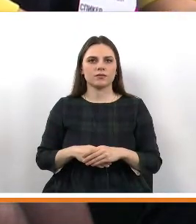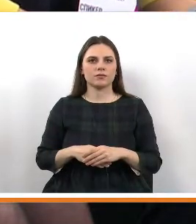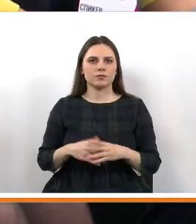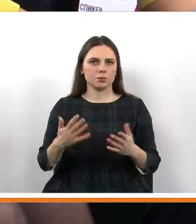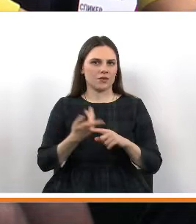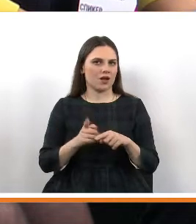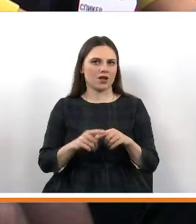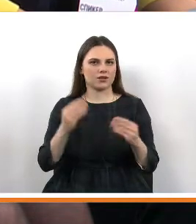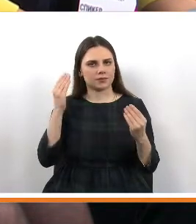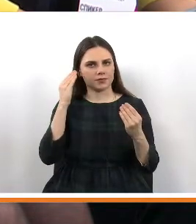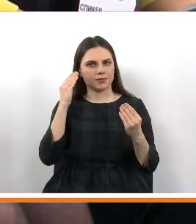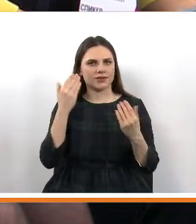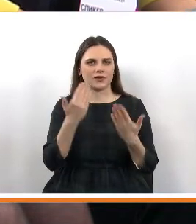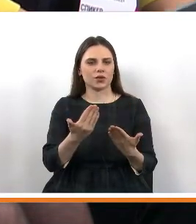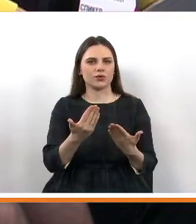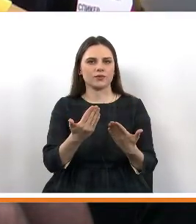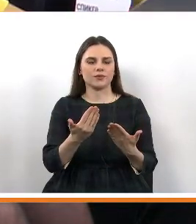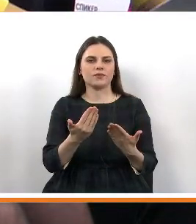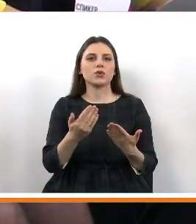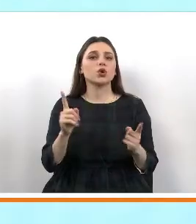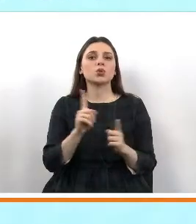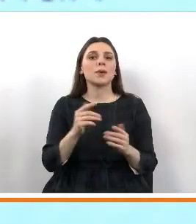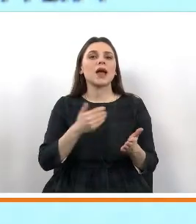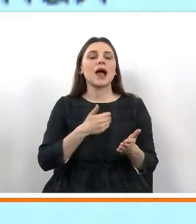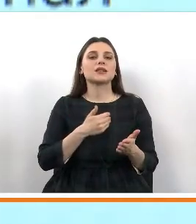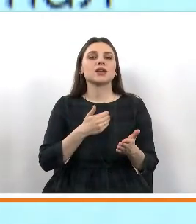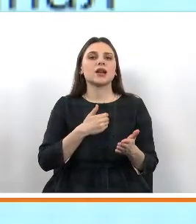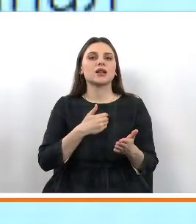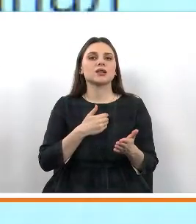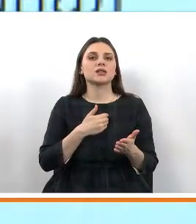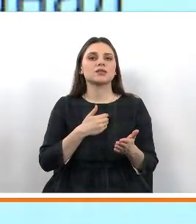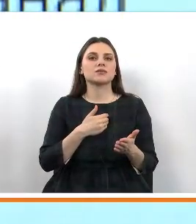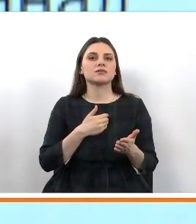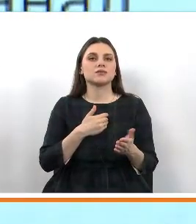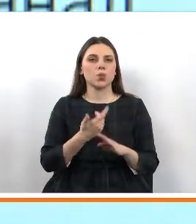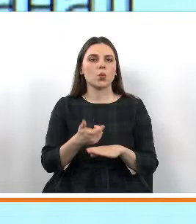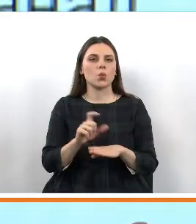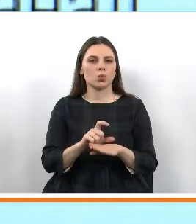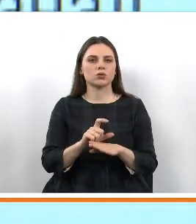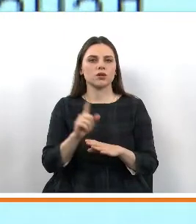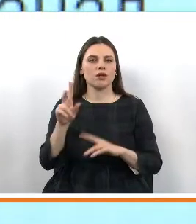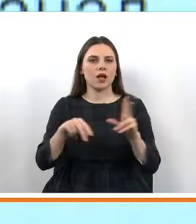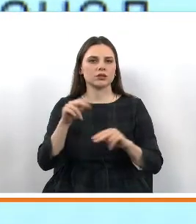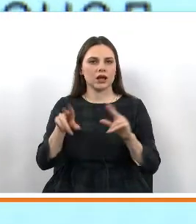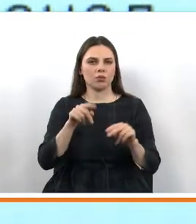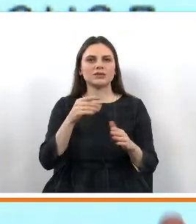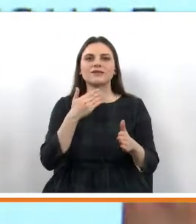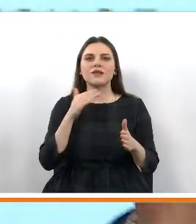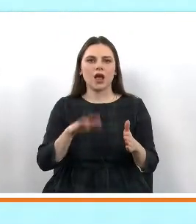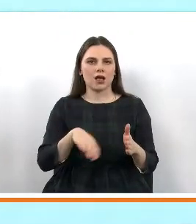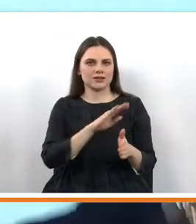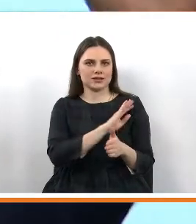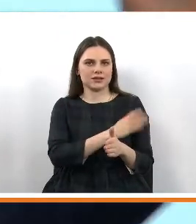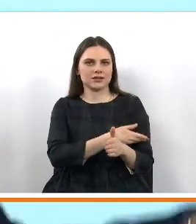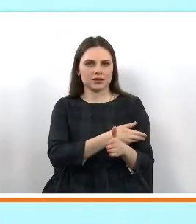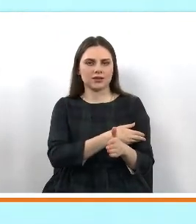на мой взгляд, что бы мне очень хотелось сделать, и на что бы, я надеюсь, там хватило сил у меня, у